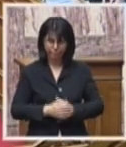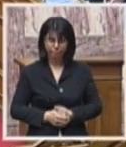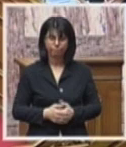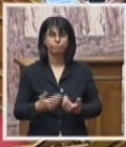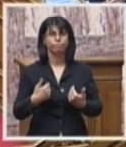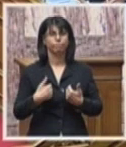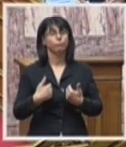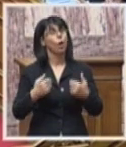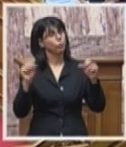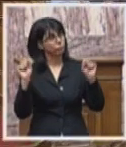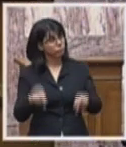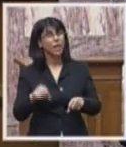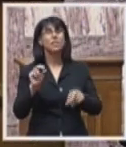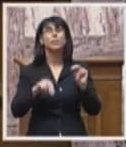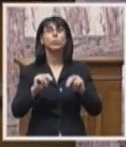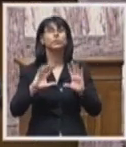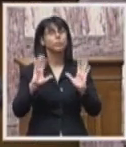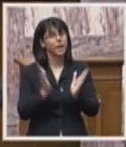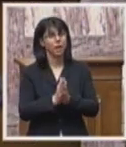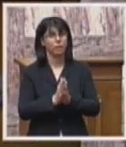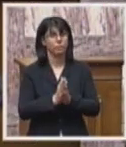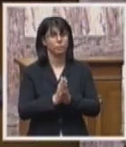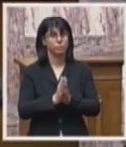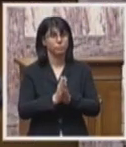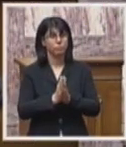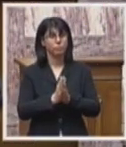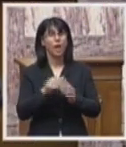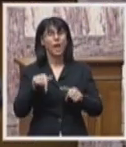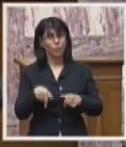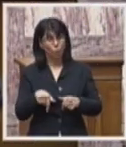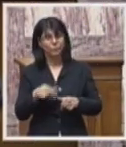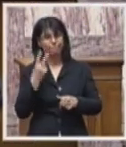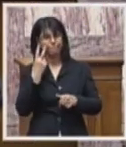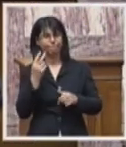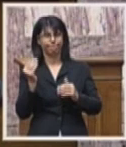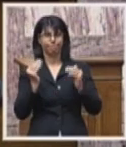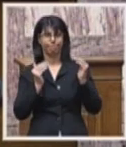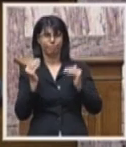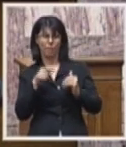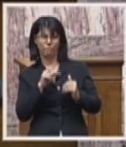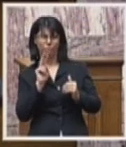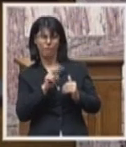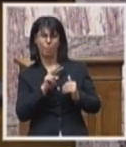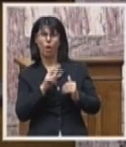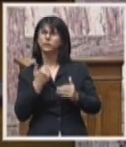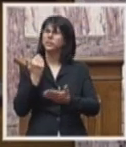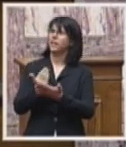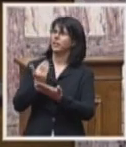Εγώ είμαι υπέρ των δημοψηφισμάτων. Τώρα σας βλέπω επιφυλακτικό για τα δημοψηφίσματα που τα